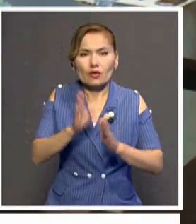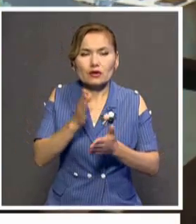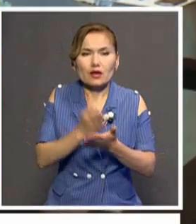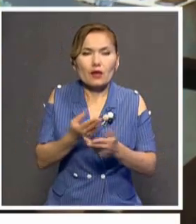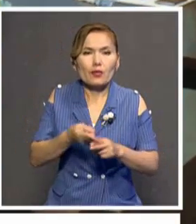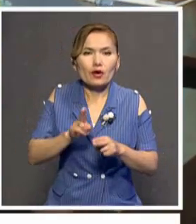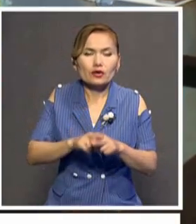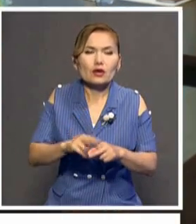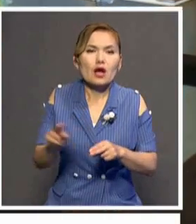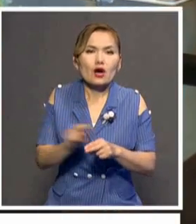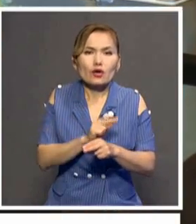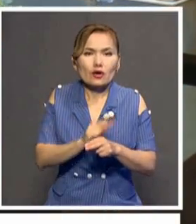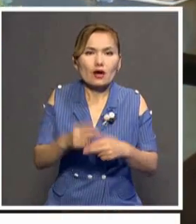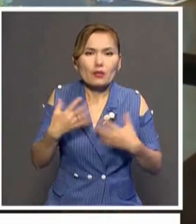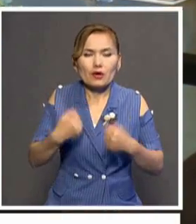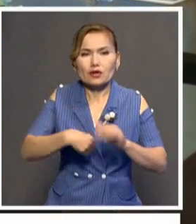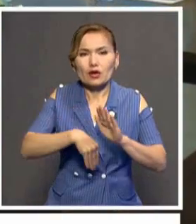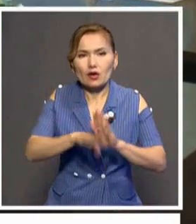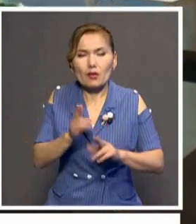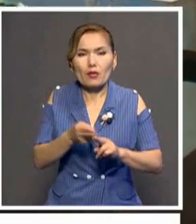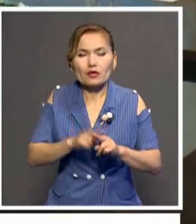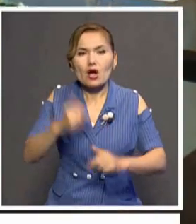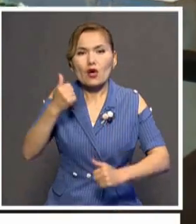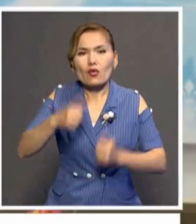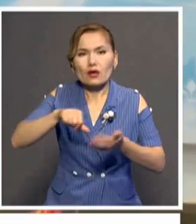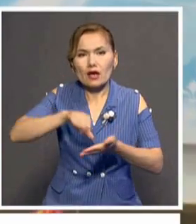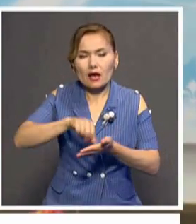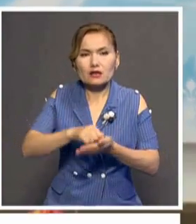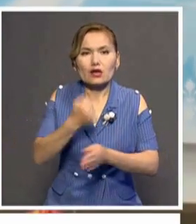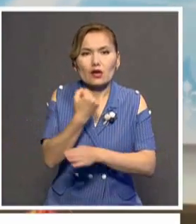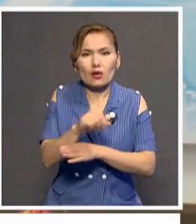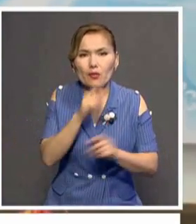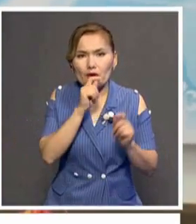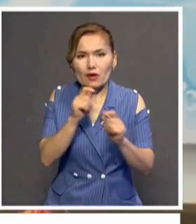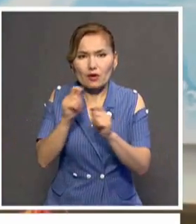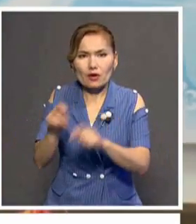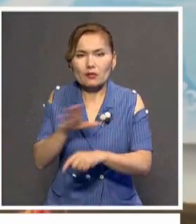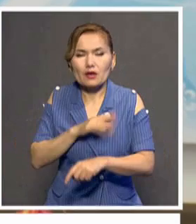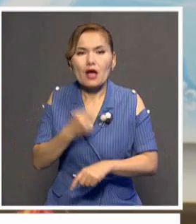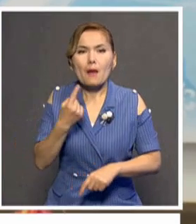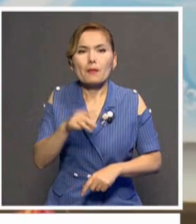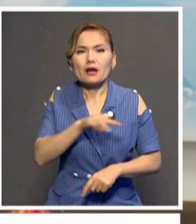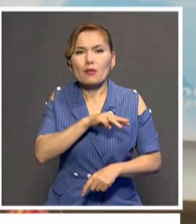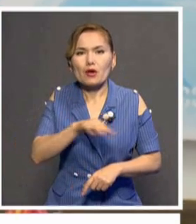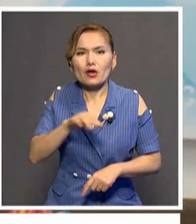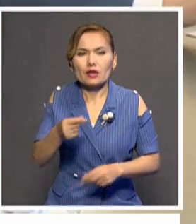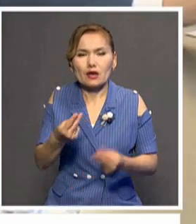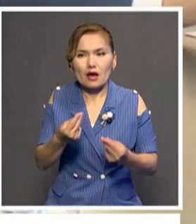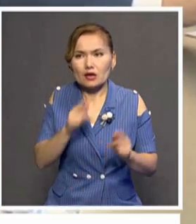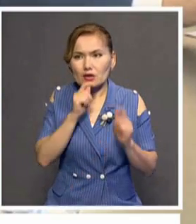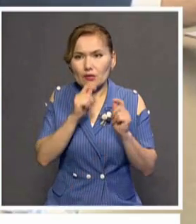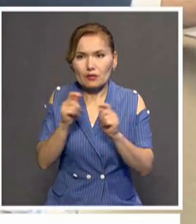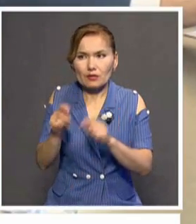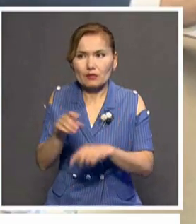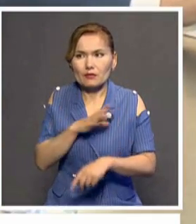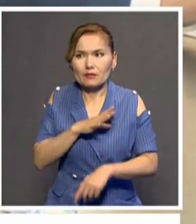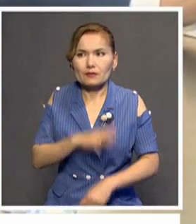жобалар байқауында үздік деп танылып, марапатқа ие болды. Жеңімпаздардың әр қайсына 1 миллион теңгеден сыйақы